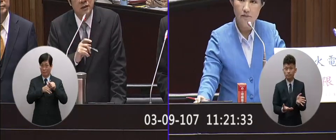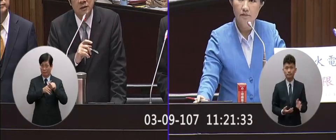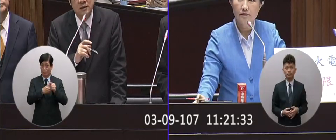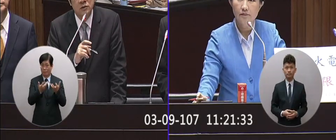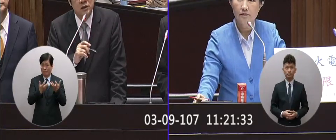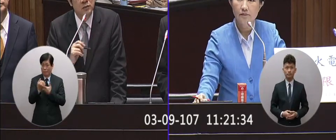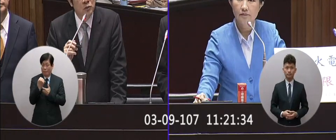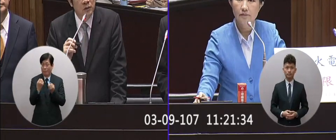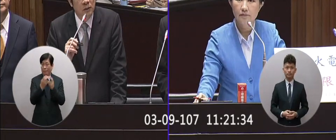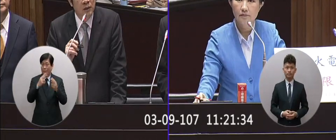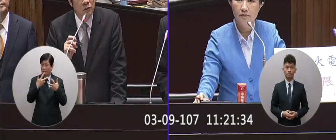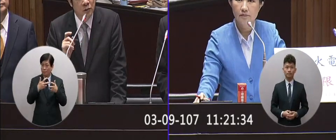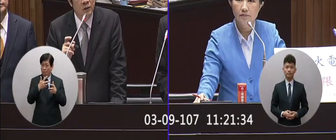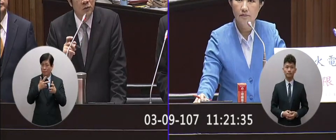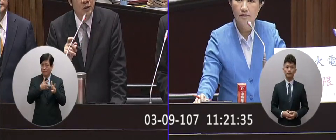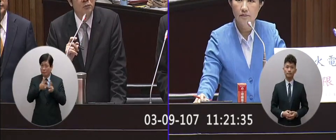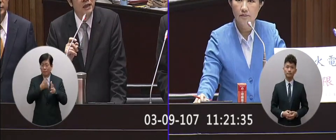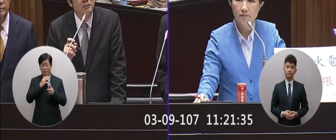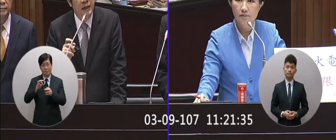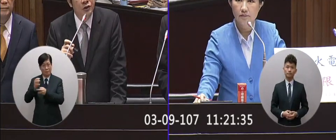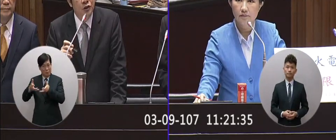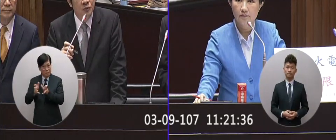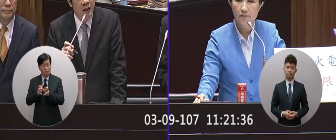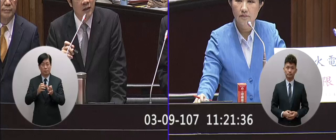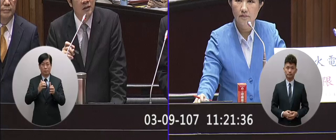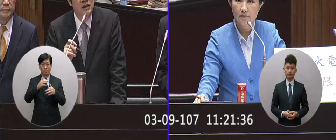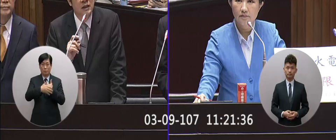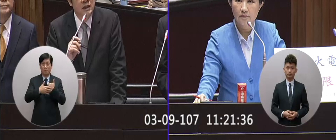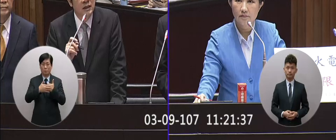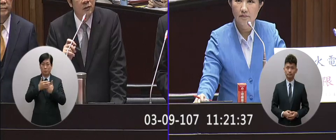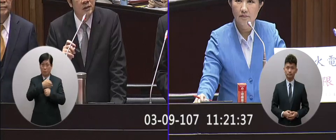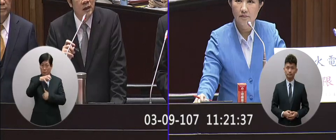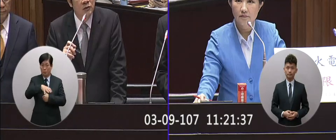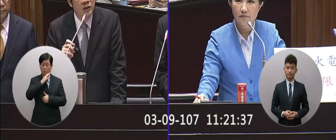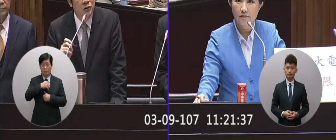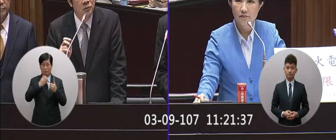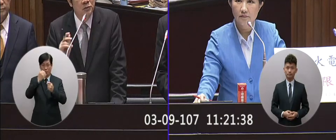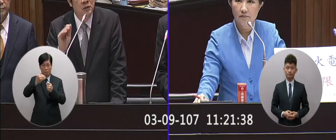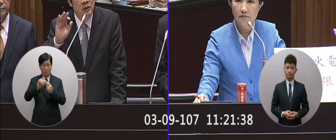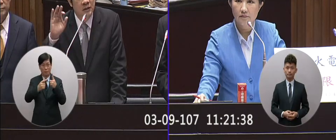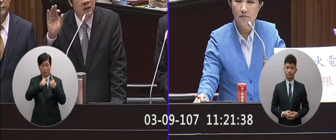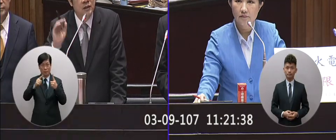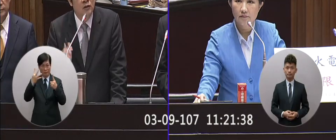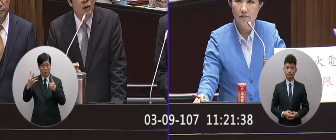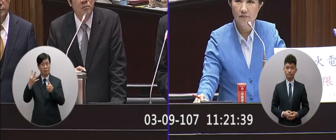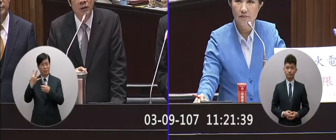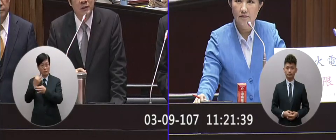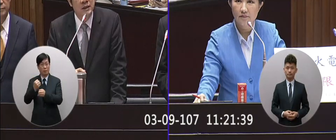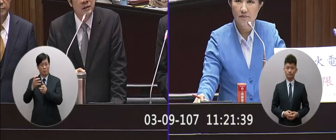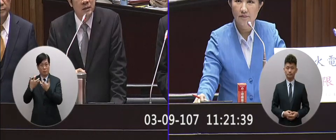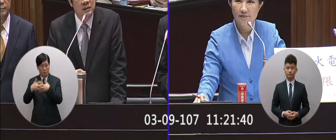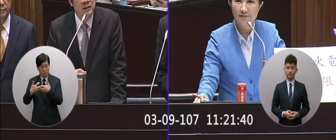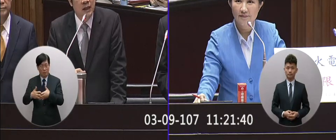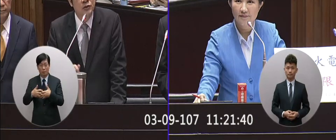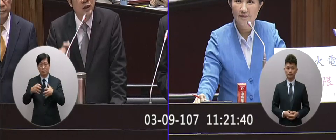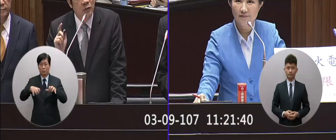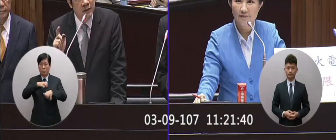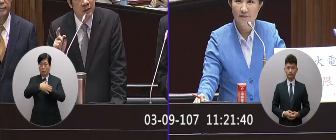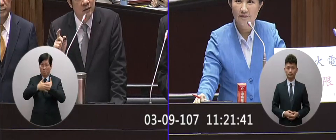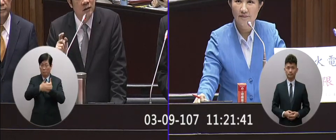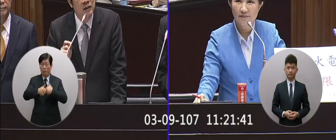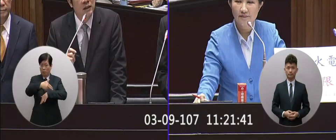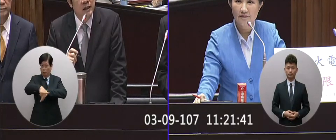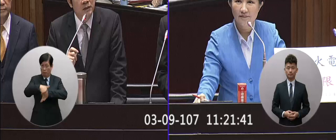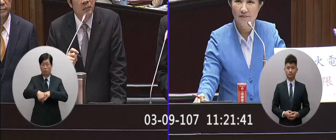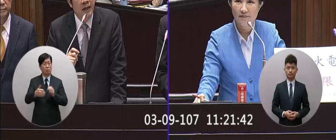哈，这个经济部跟环保署都很努力。我们在109年1到4号机组这个环保的这个设施啊，就可以